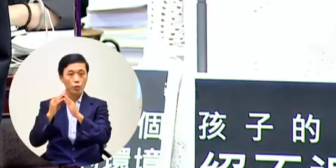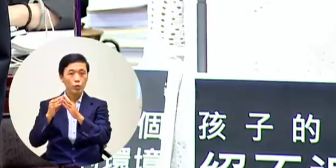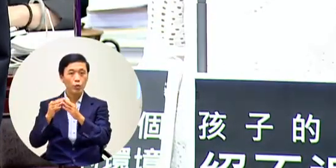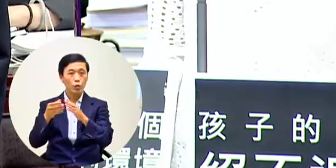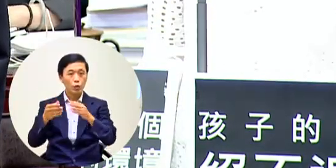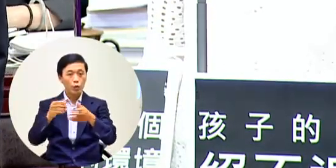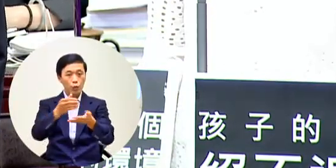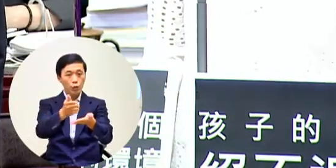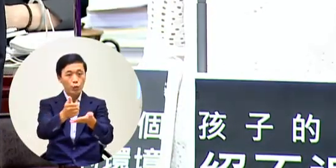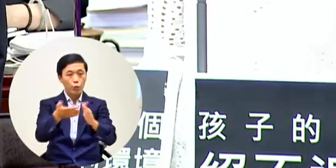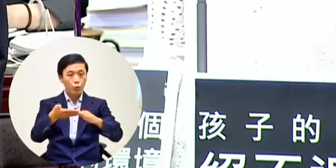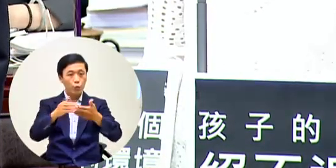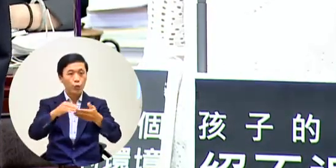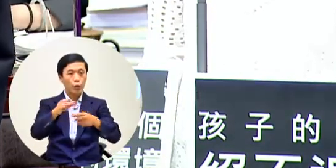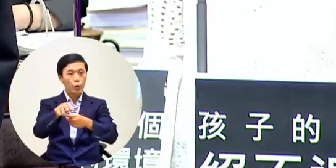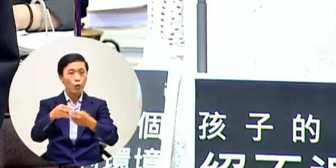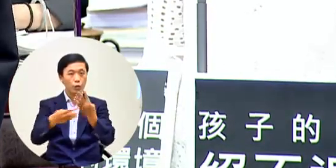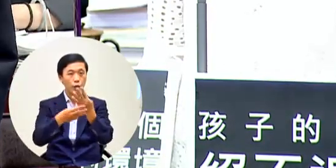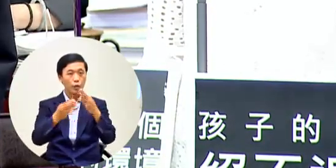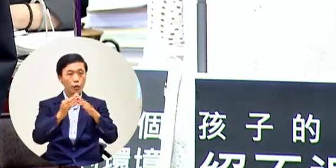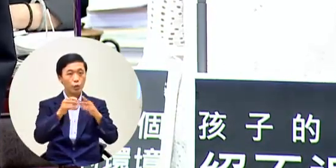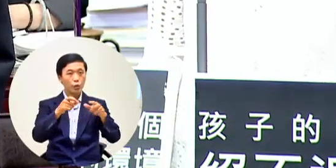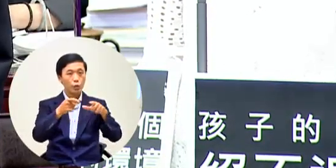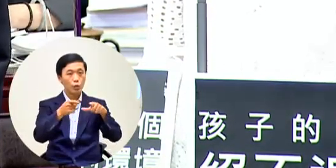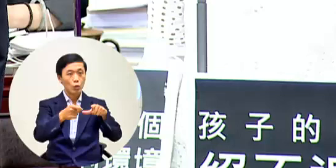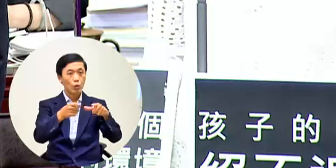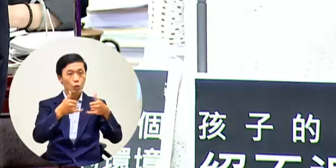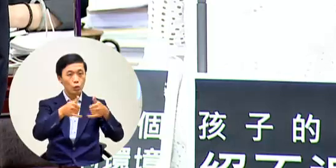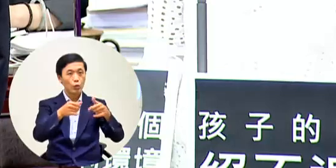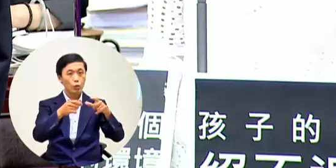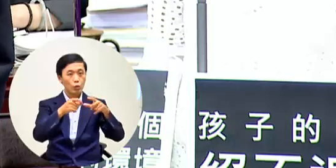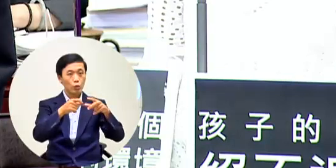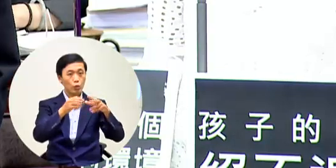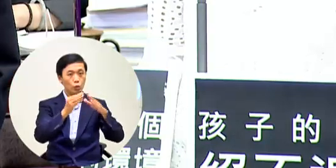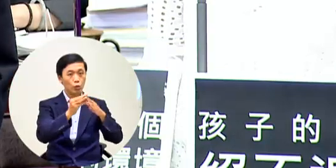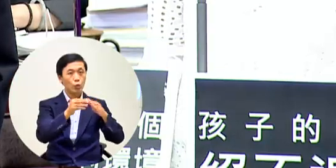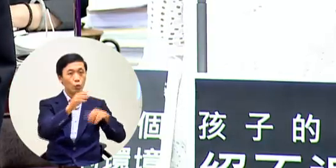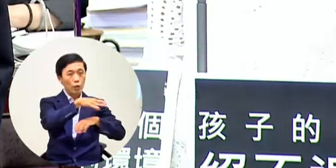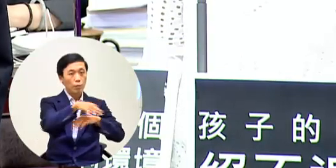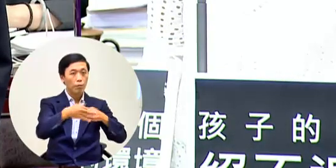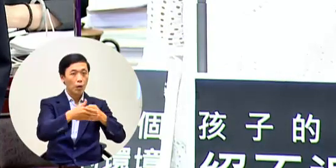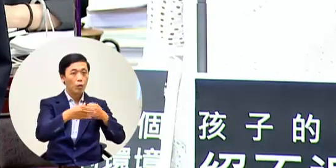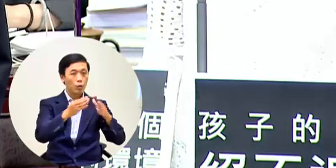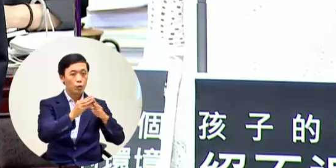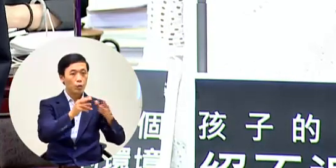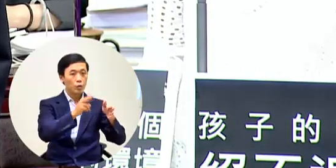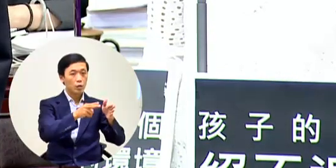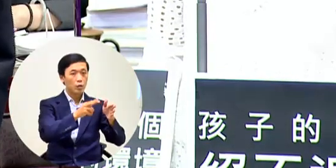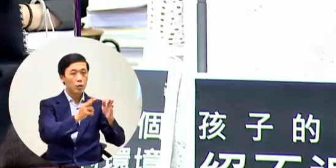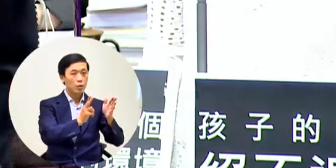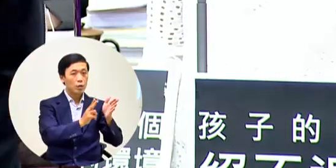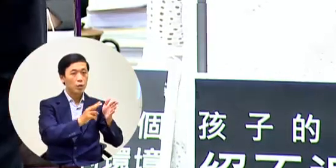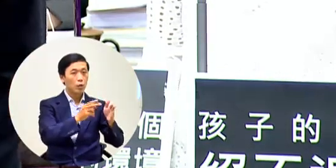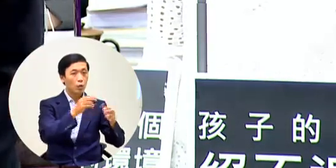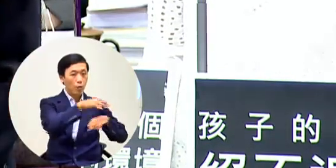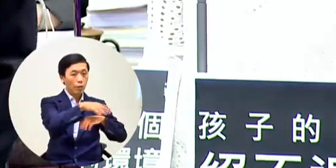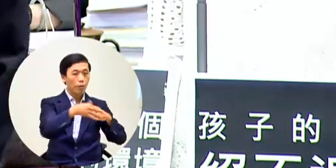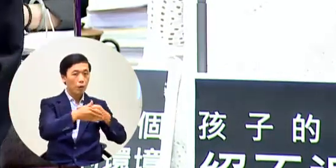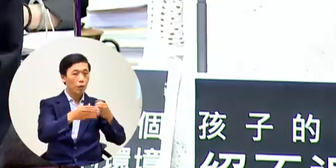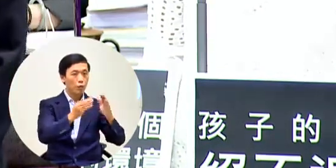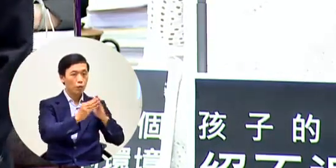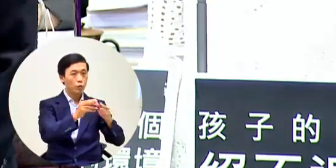业局、公务局、水利局、环保局以及铁路局。来做一个会勘来解决。以上，